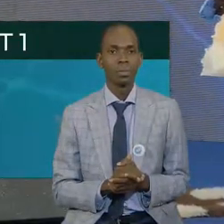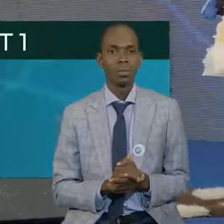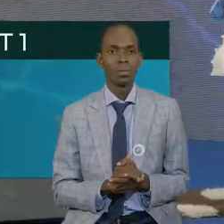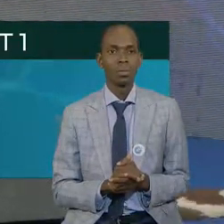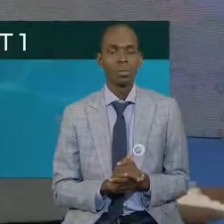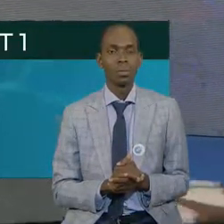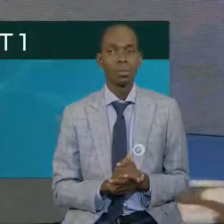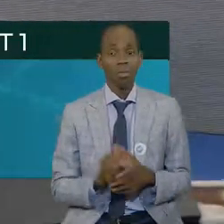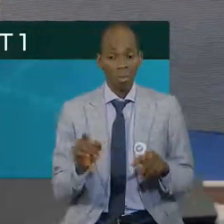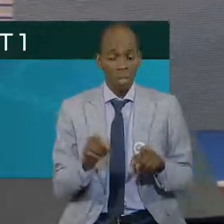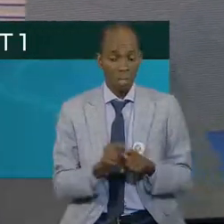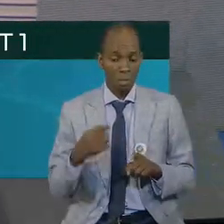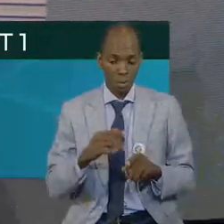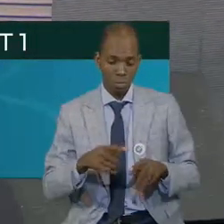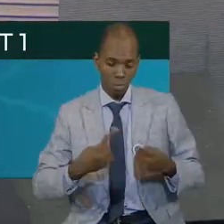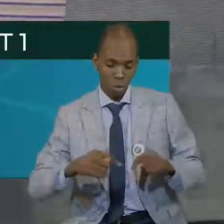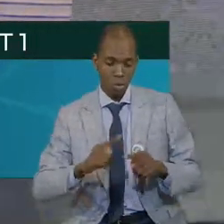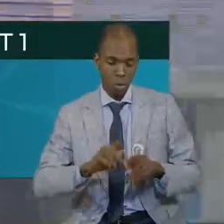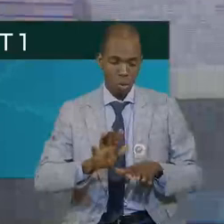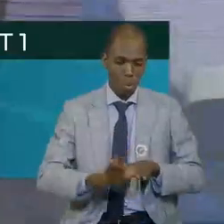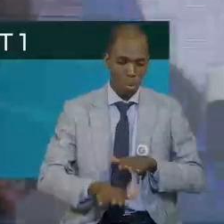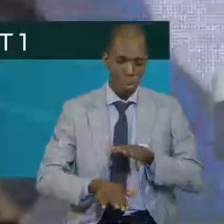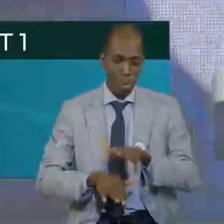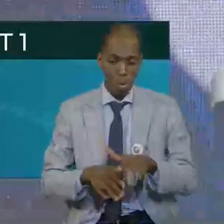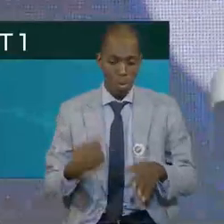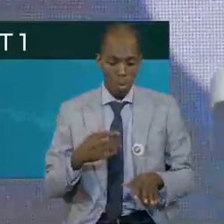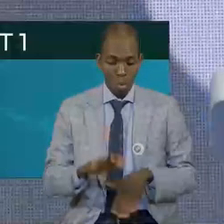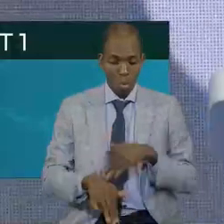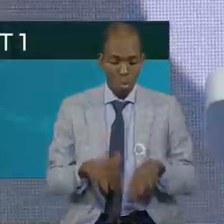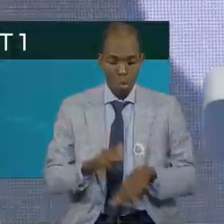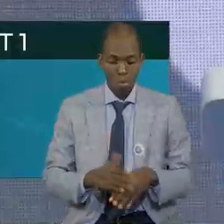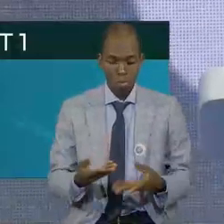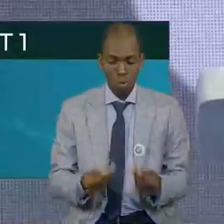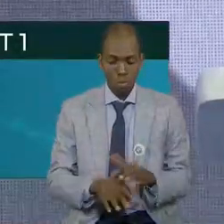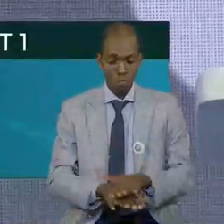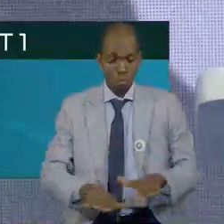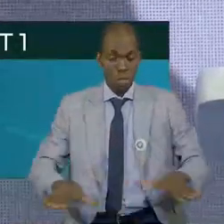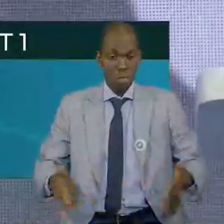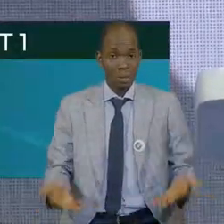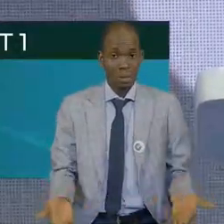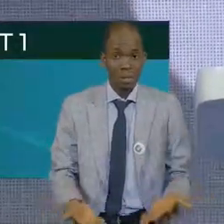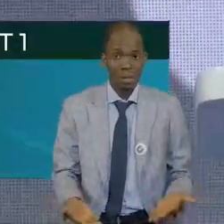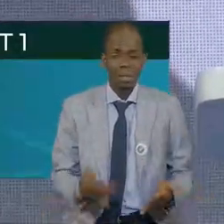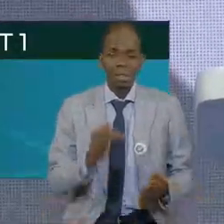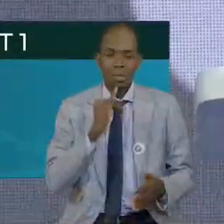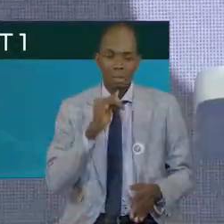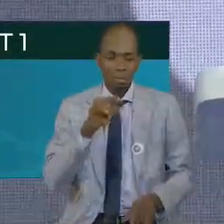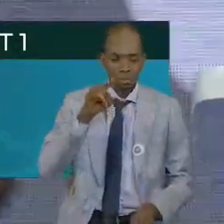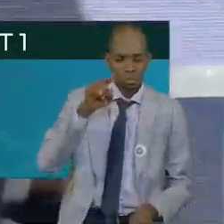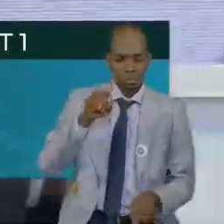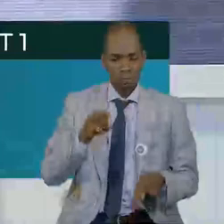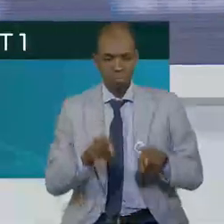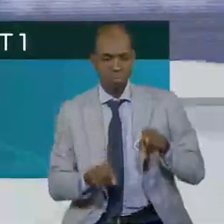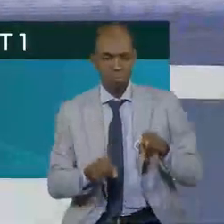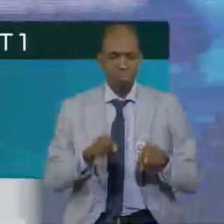craignons. As we're trying to walk, the place we're walking on, the land we're walking on, is undulating up down,